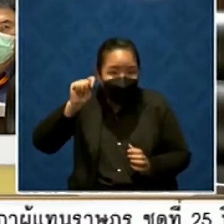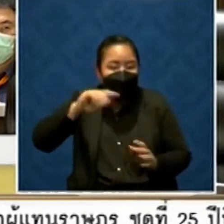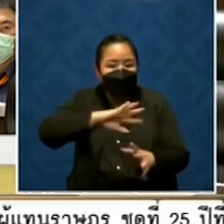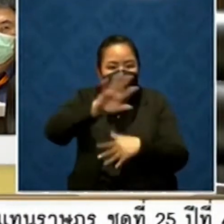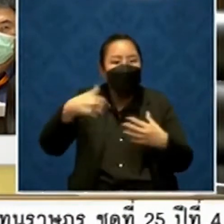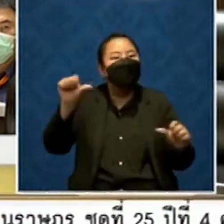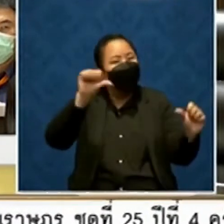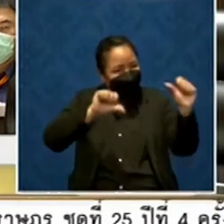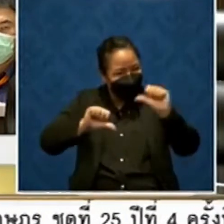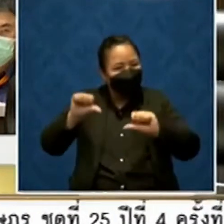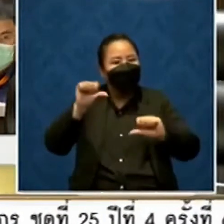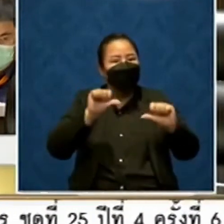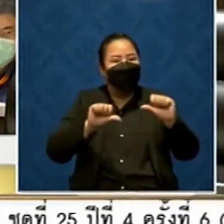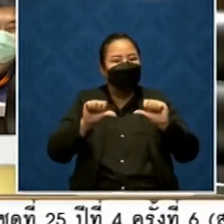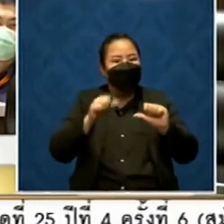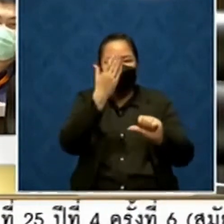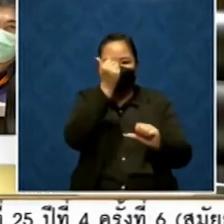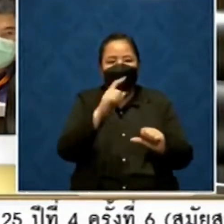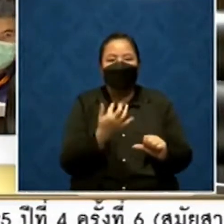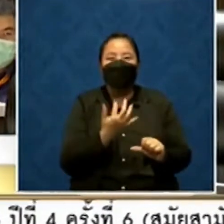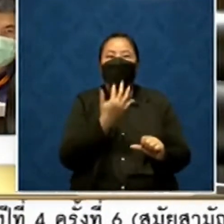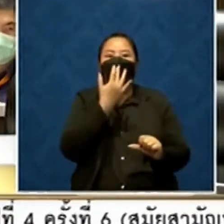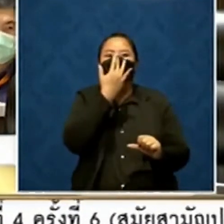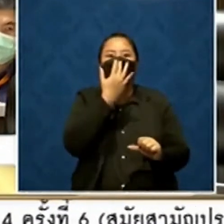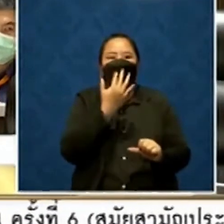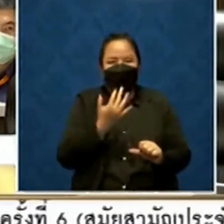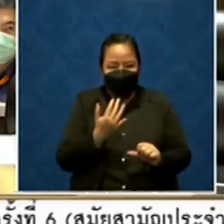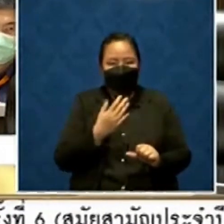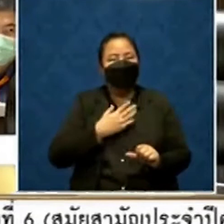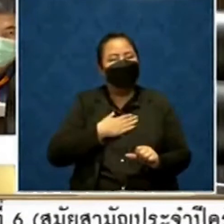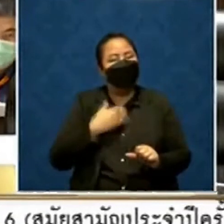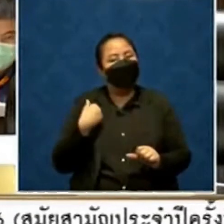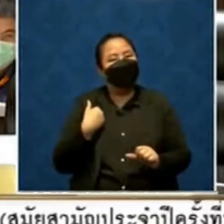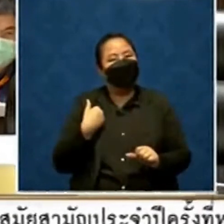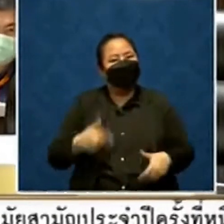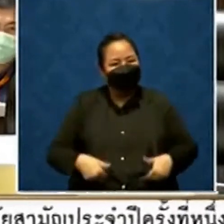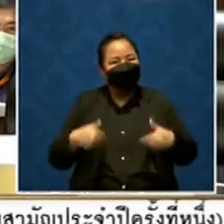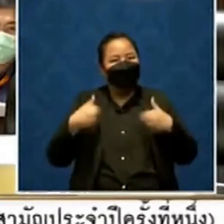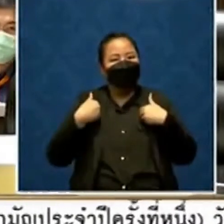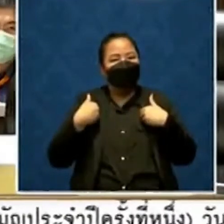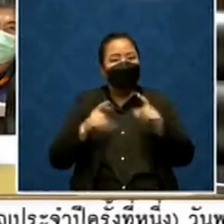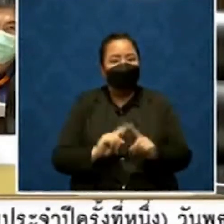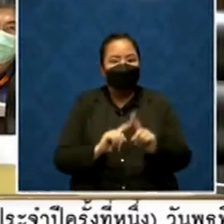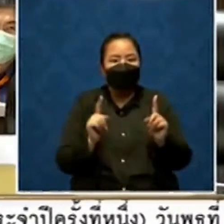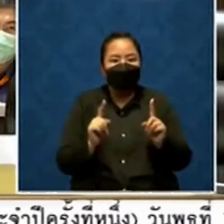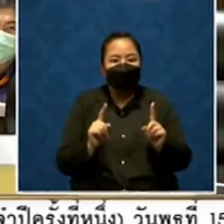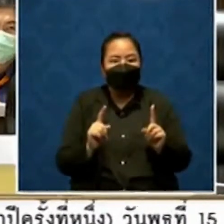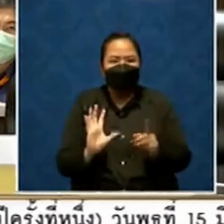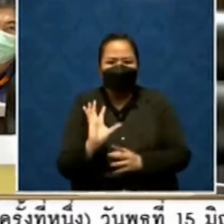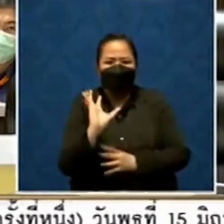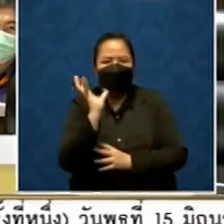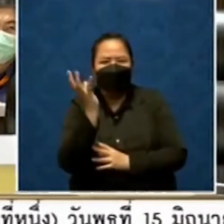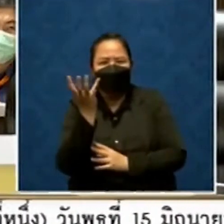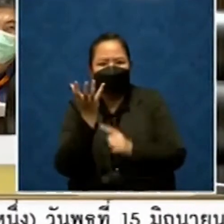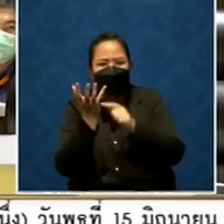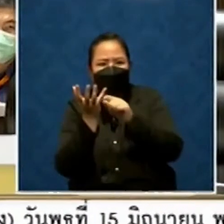ค่ะ ครูครับไอ้คือณขนาดนี้มันก็เข้าสู่กระบวนการของกรรมธิการแล้วครูยังแบบมีความคาดหวัง